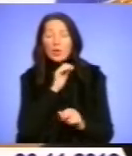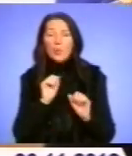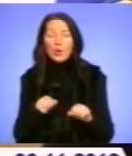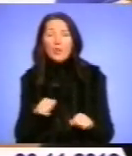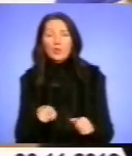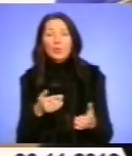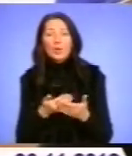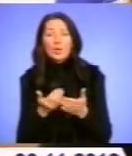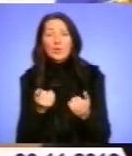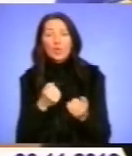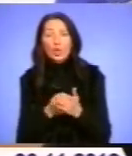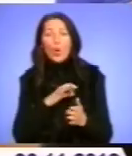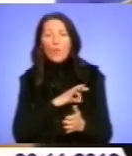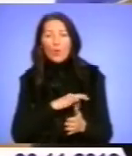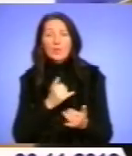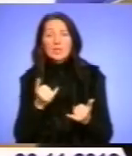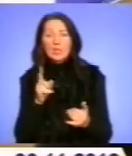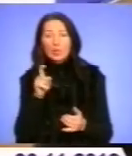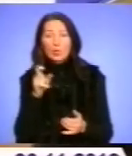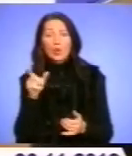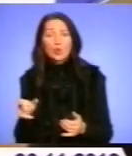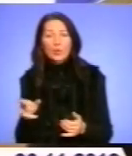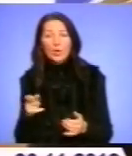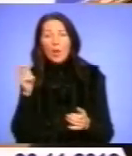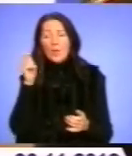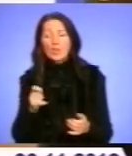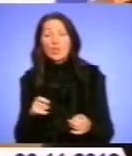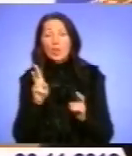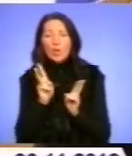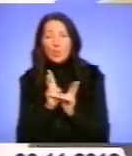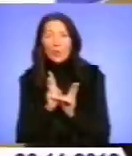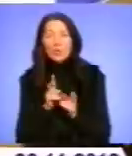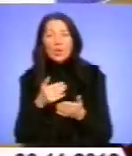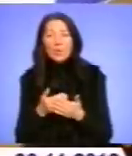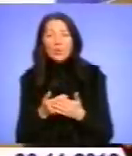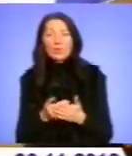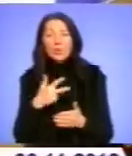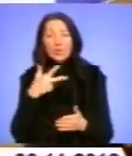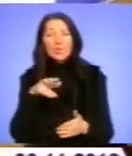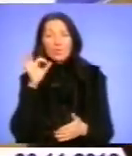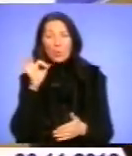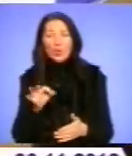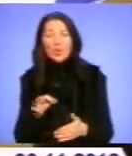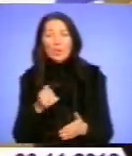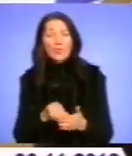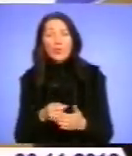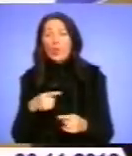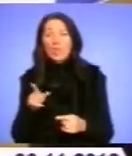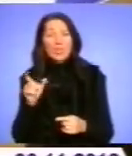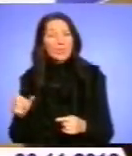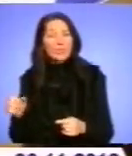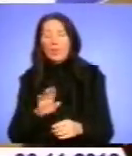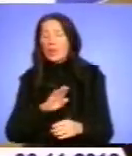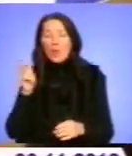до вихованців, от зараз 100 чоловік, до них приїжджають на побачення, це десь близько 30%. До остальних не приїжджають